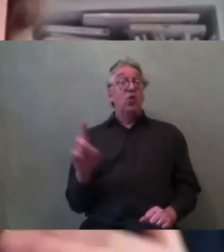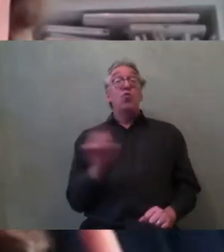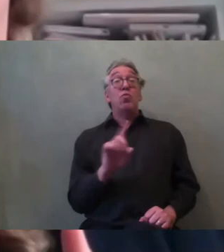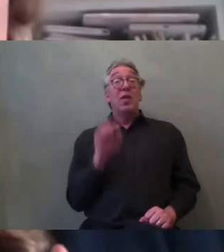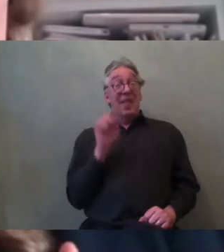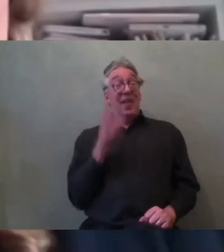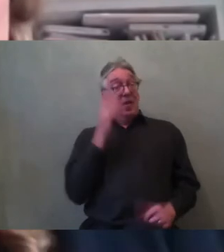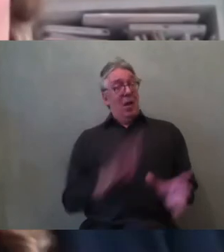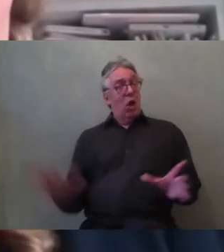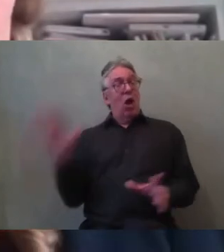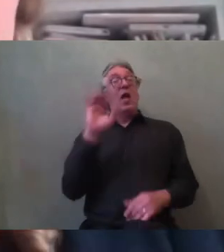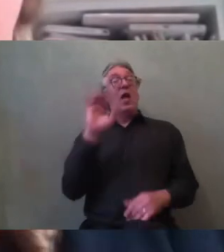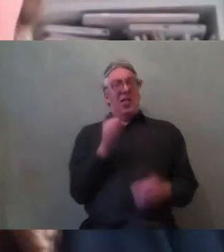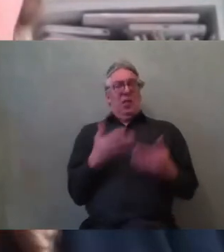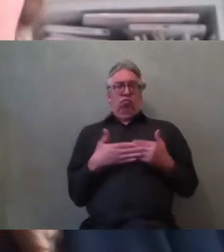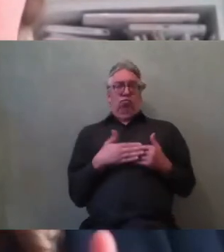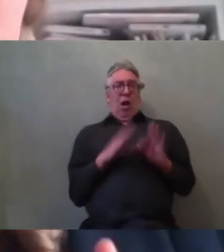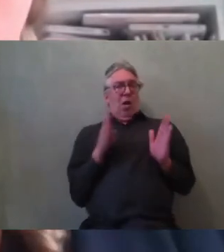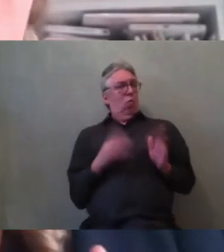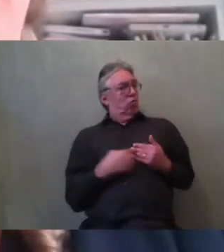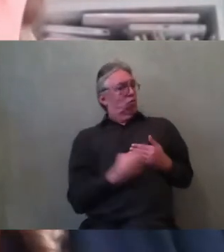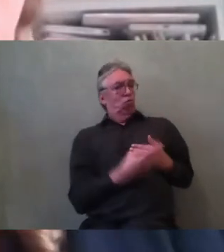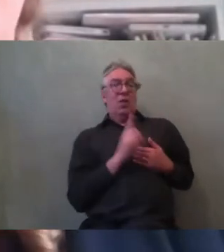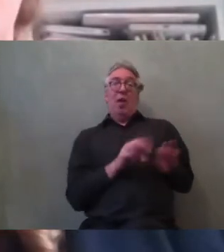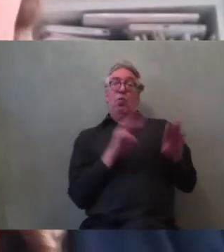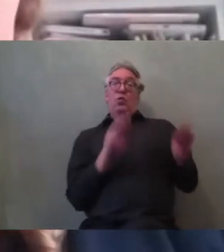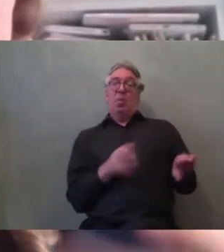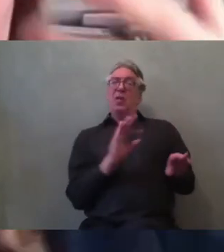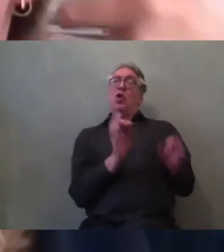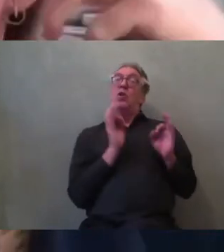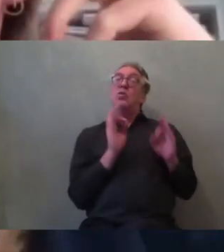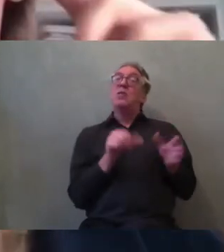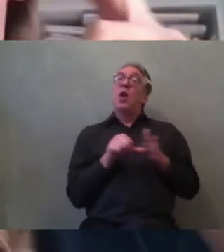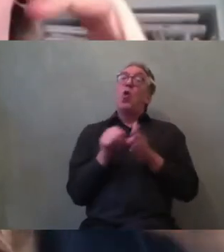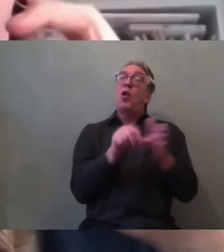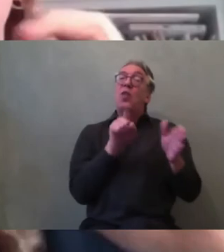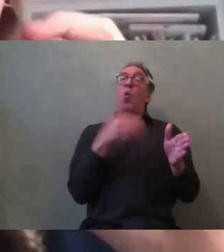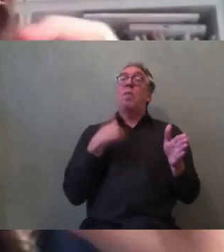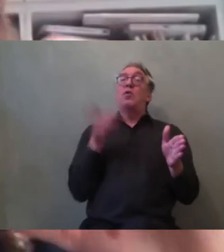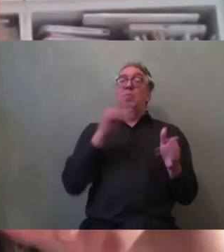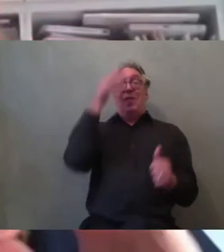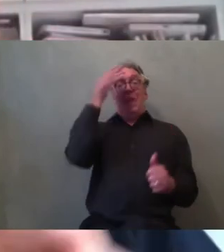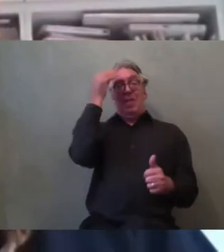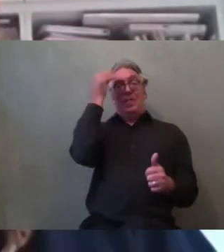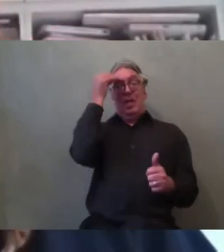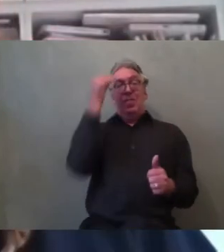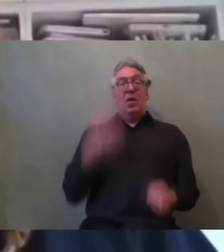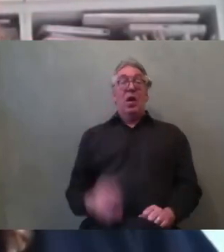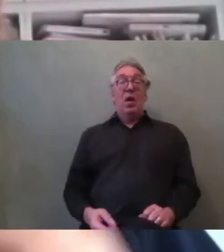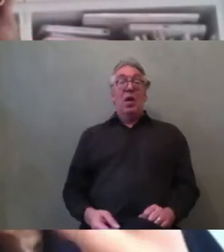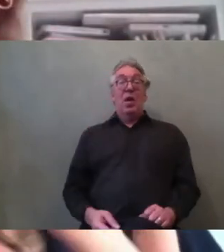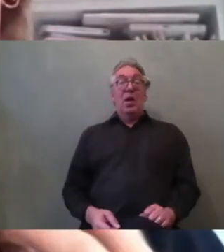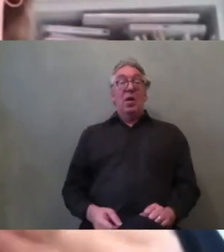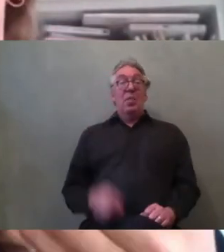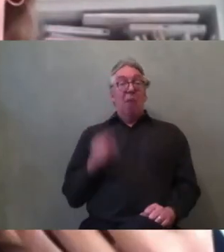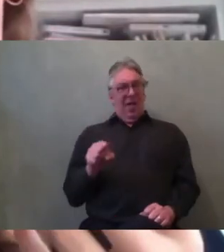de buurt naar een museum kan gaan waar ze deze speciale rondleidingen aanbieden. Maar het heeft ons ook heel erg aan het denken gezet van